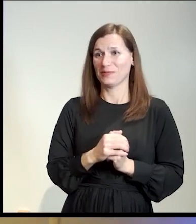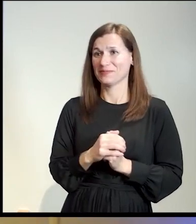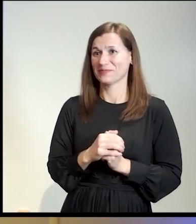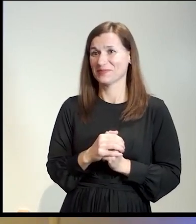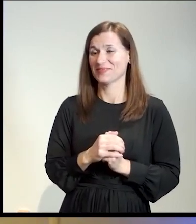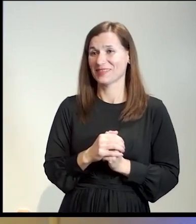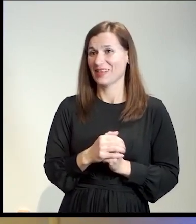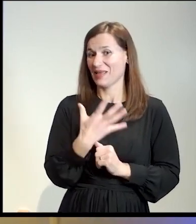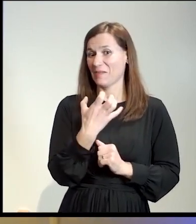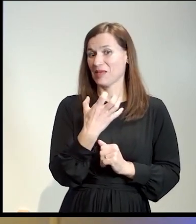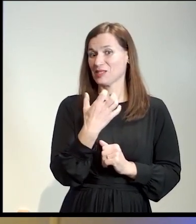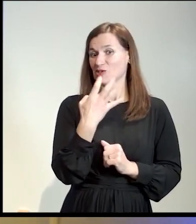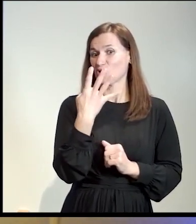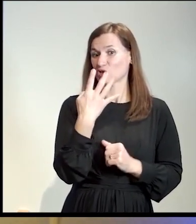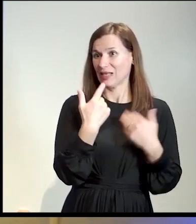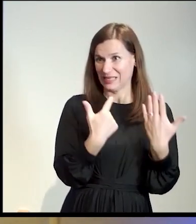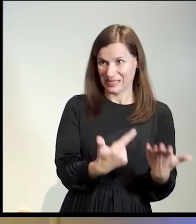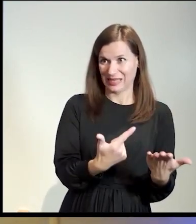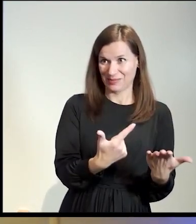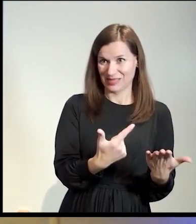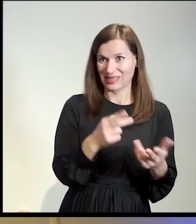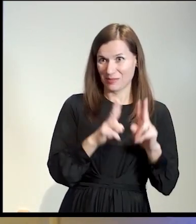Z 574 glasovi.